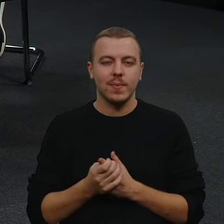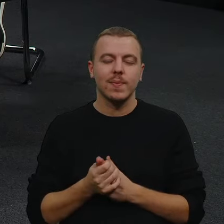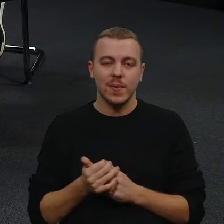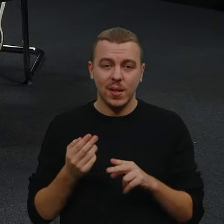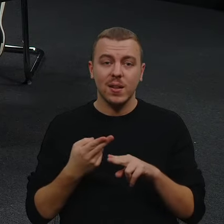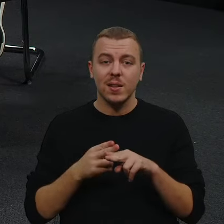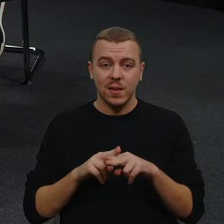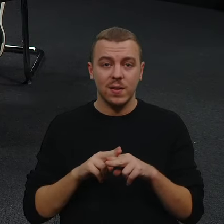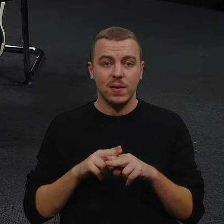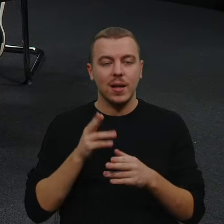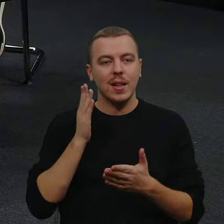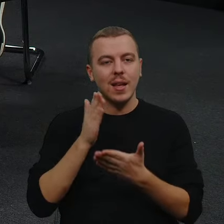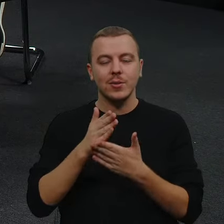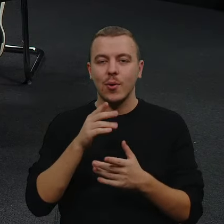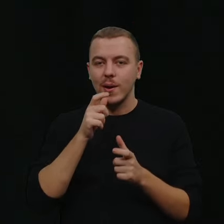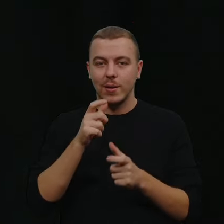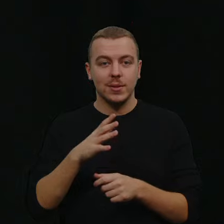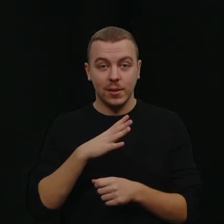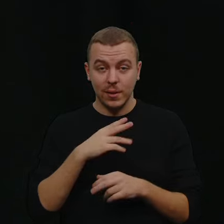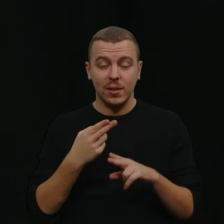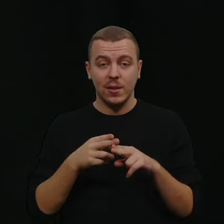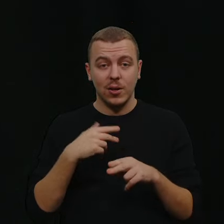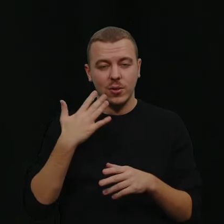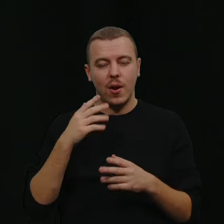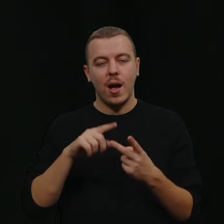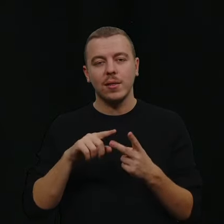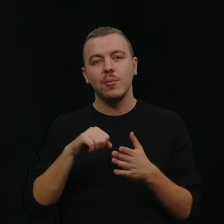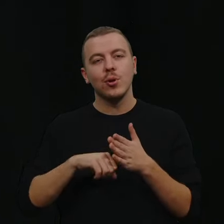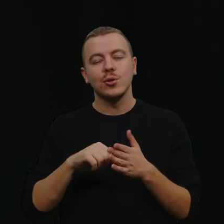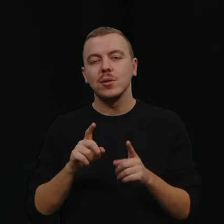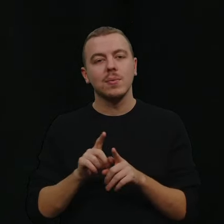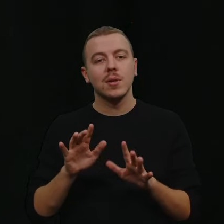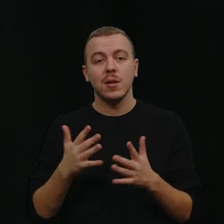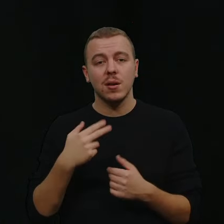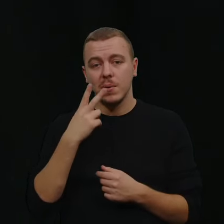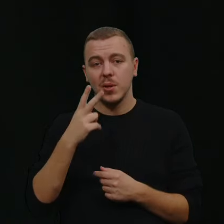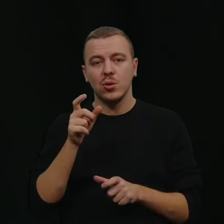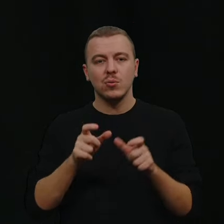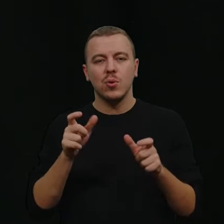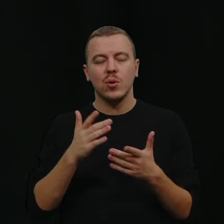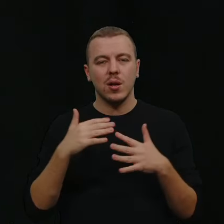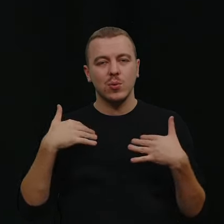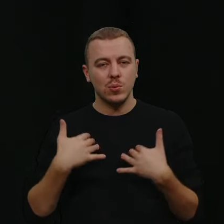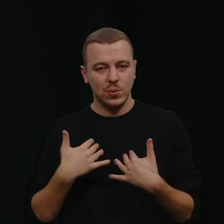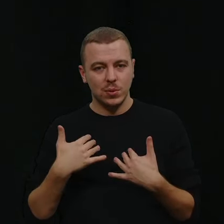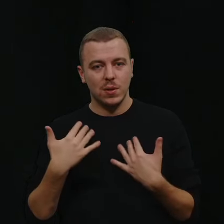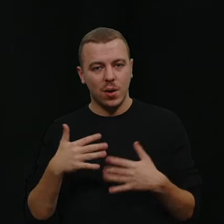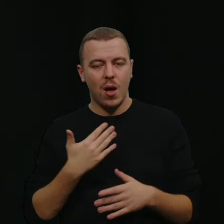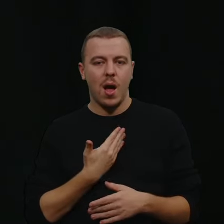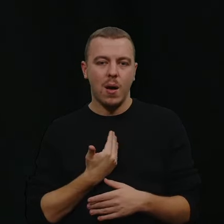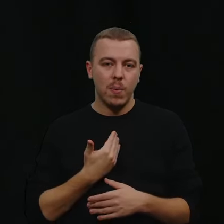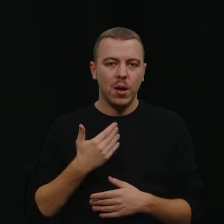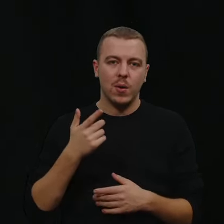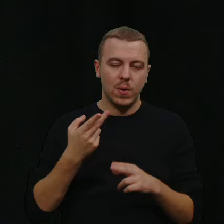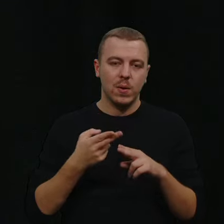reiškia, tiesioginio atsakymo. Atsakymo ir, manau, kita priežasis buvo tai, kad pasimatė žmonių tam tikras nusivylimas ir abejonės jos,